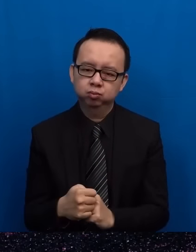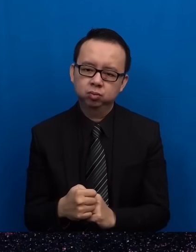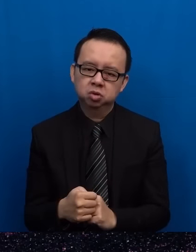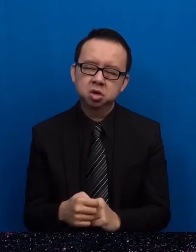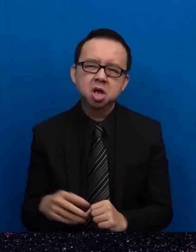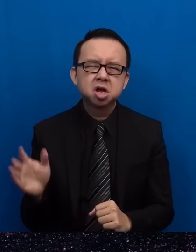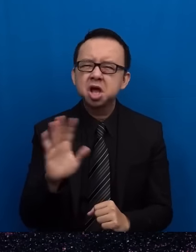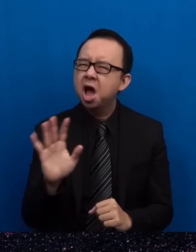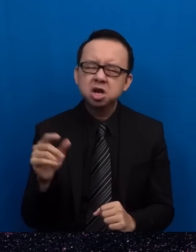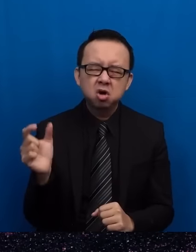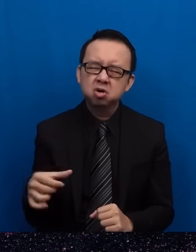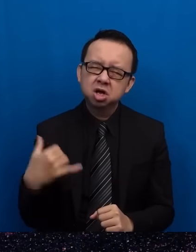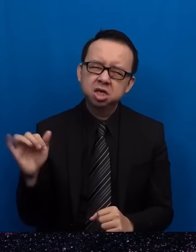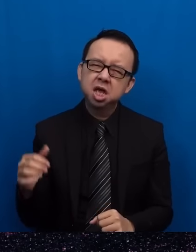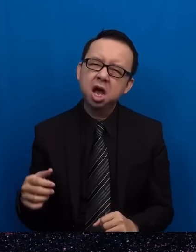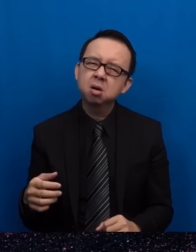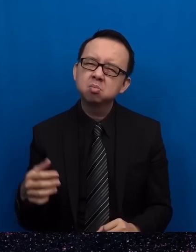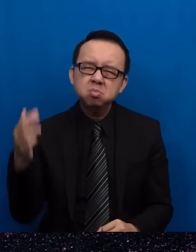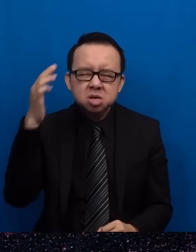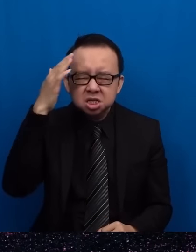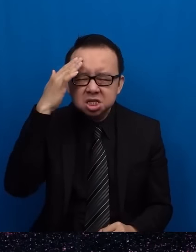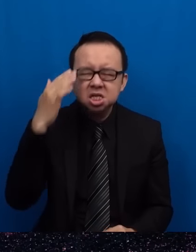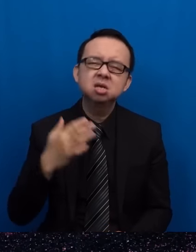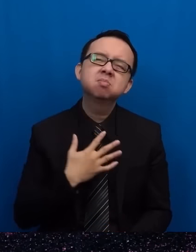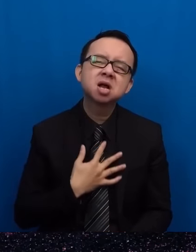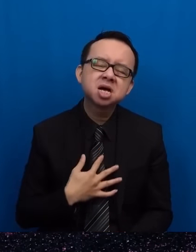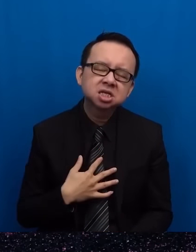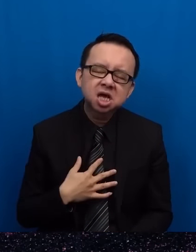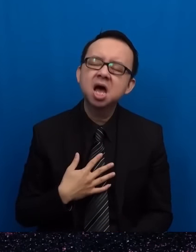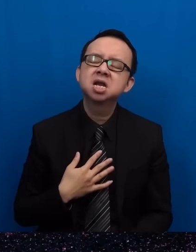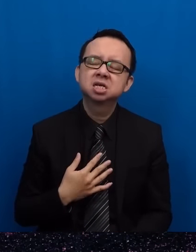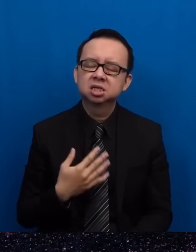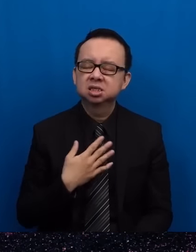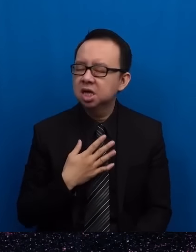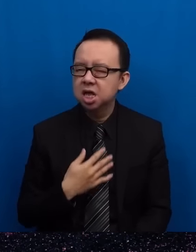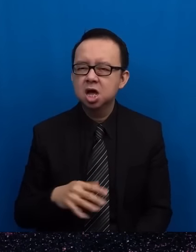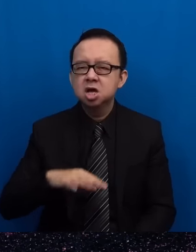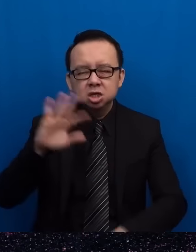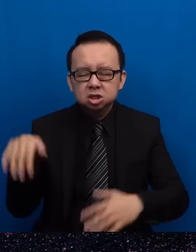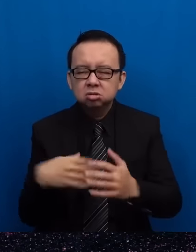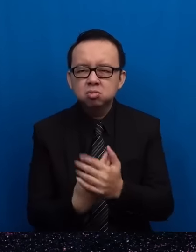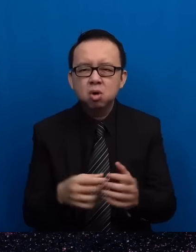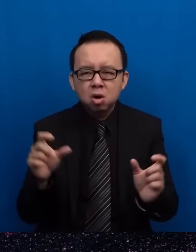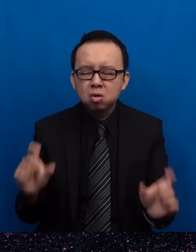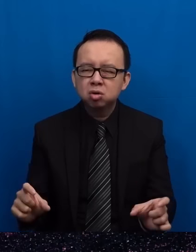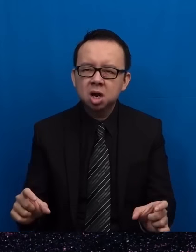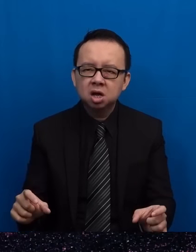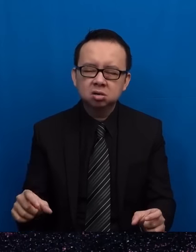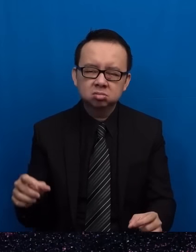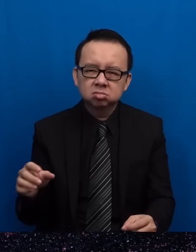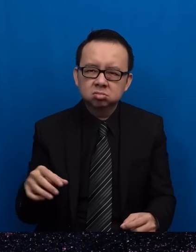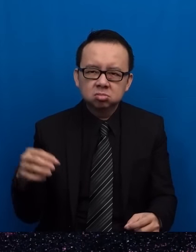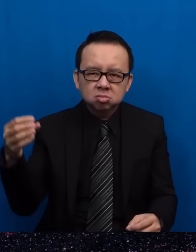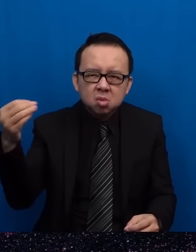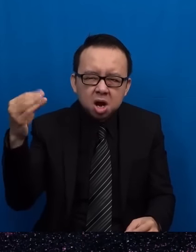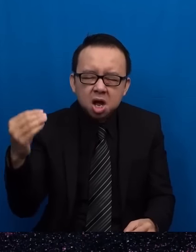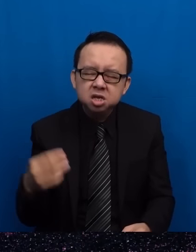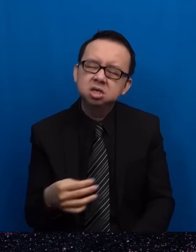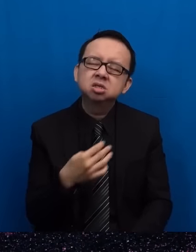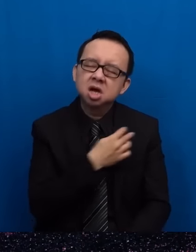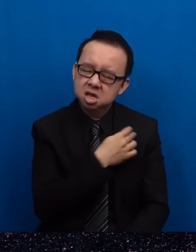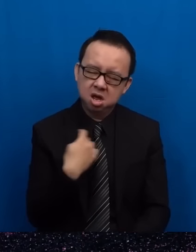mengerti perasaan saya. Semua orang menentang saya, semua orang melawan aku. Manusia itu